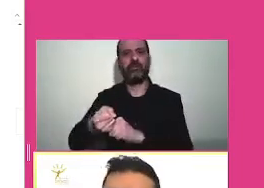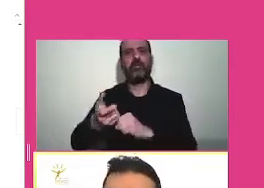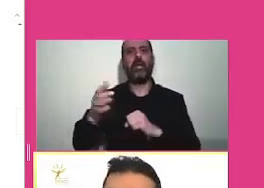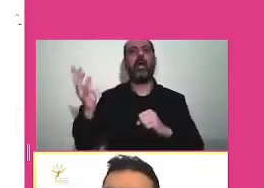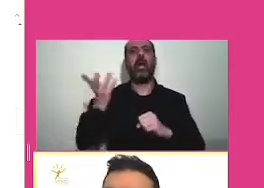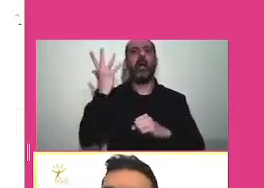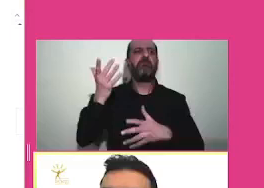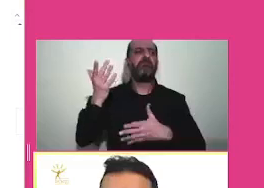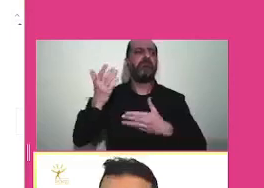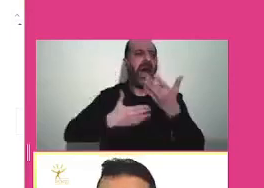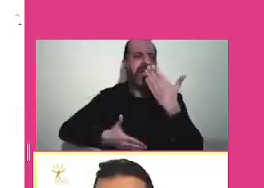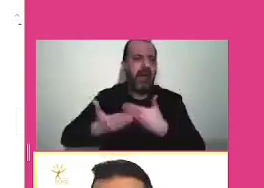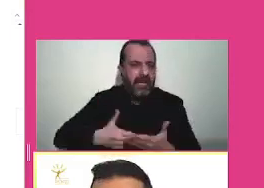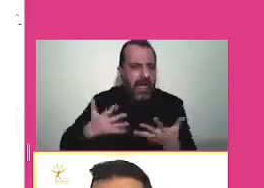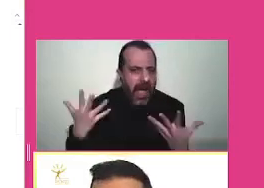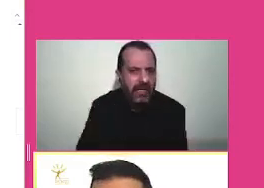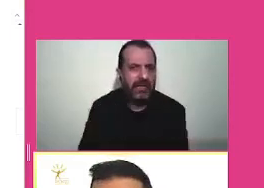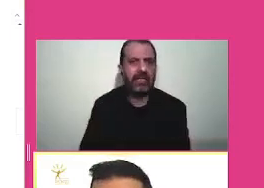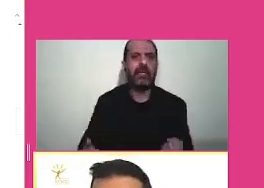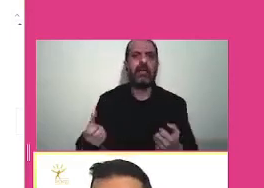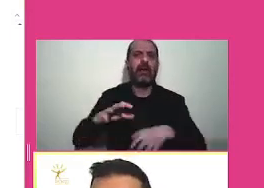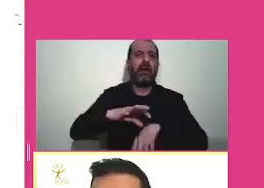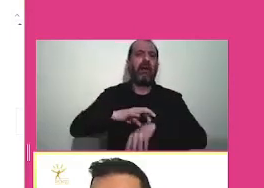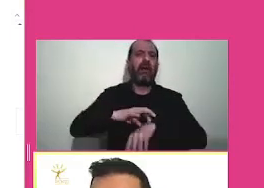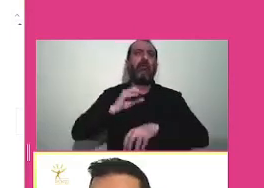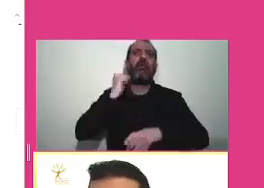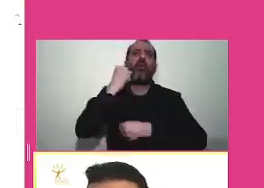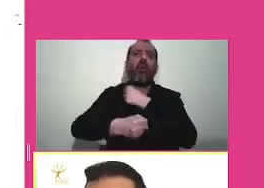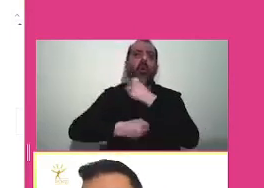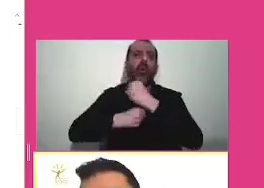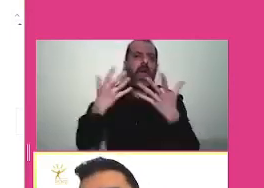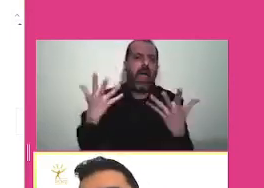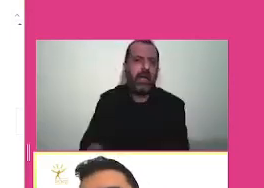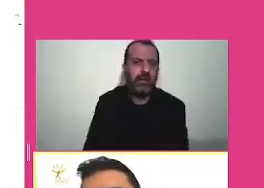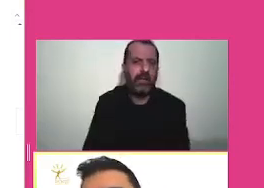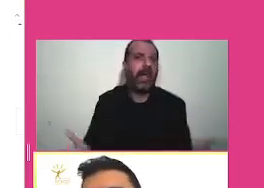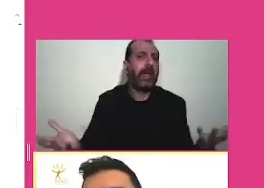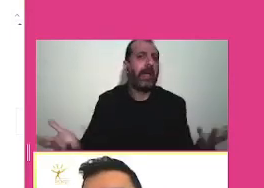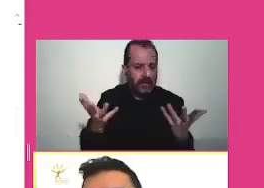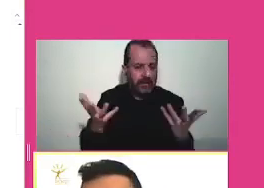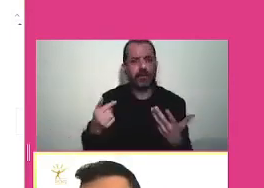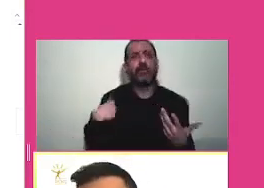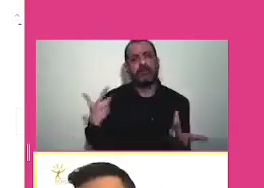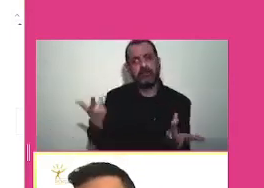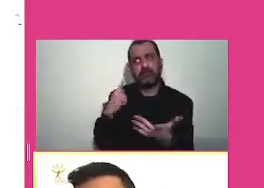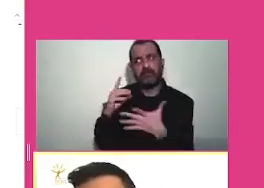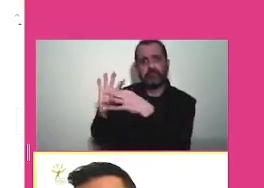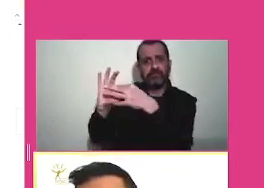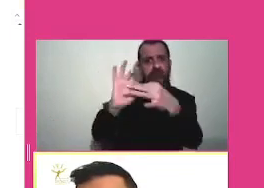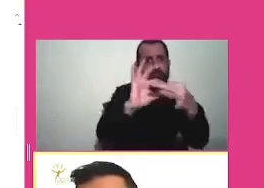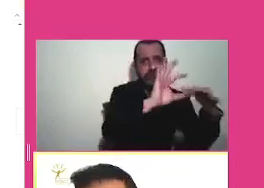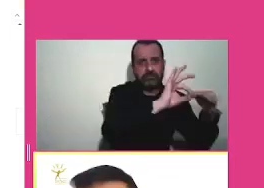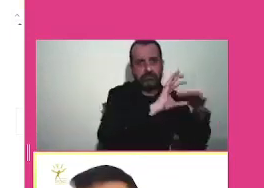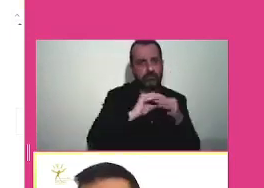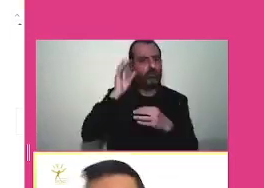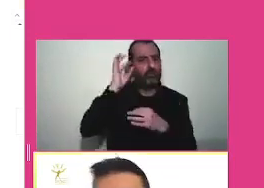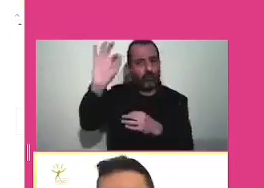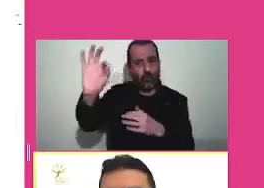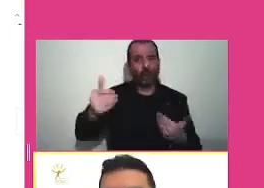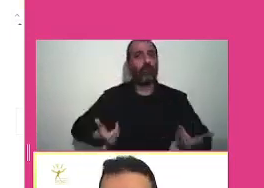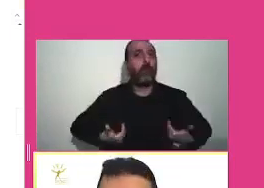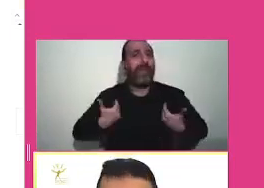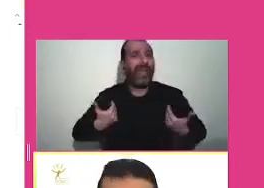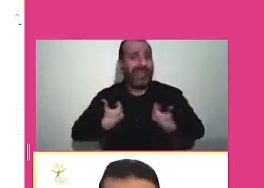ατόμων με αναπηρία και να μπορέσουμε να τους μεταφέρουμε και τα αποτελέσματα μέσα του παιχνιδιού Legends